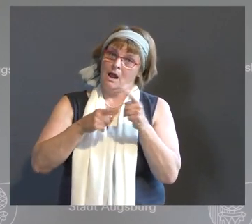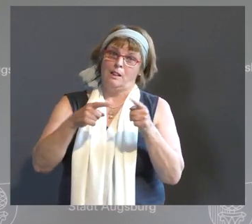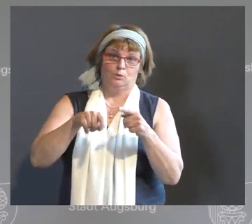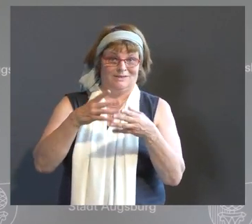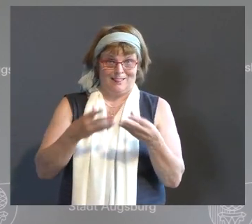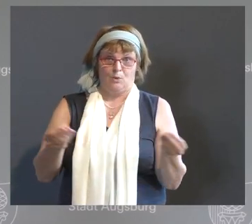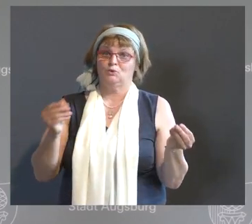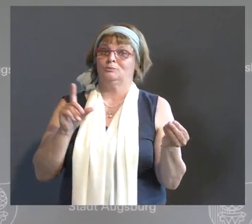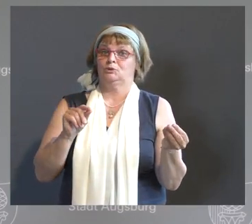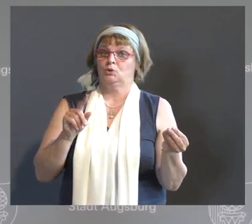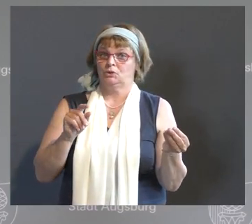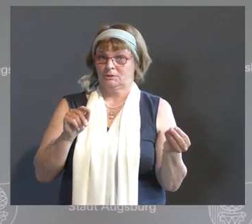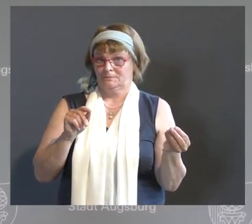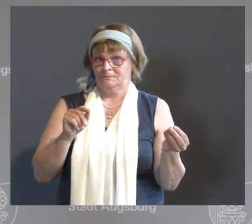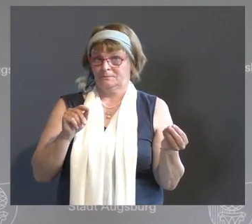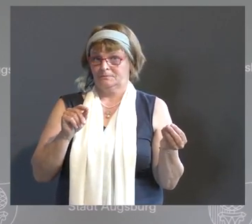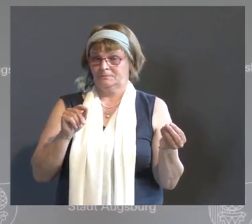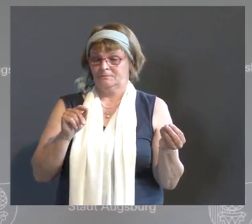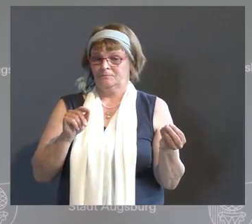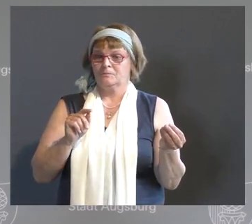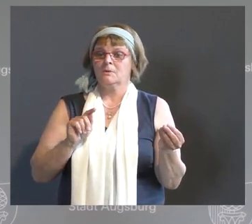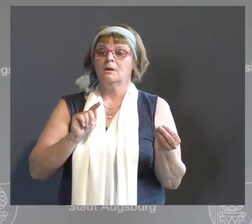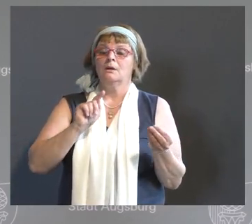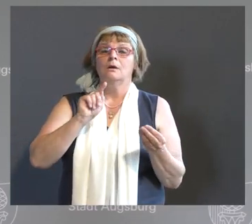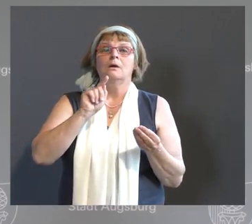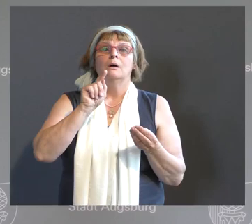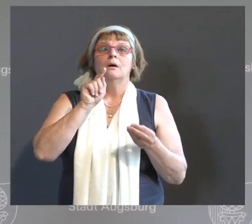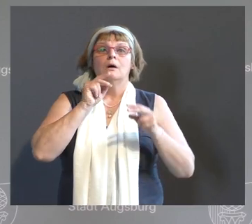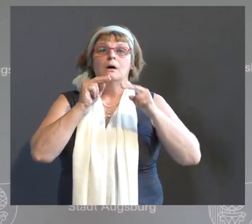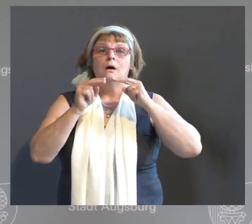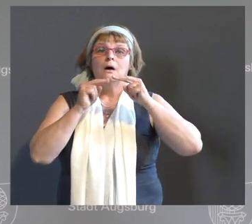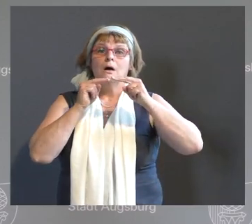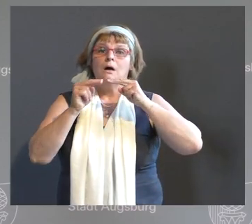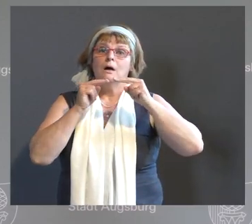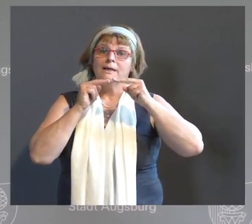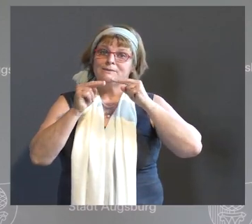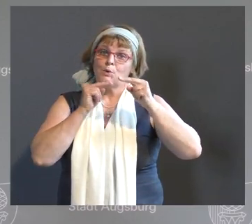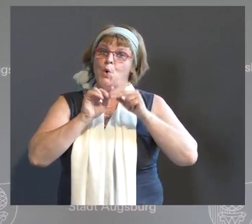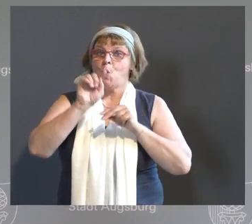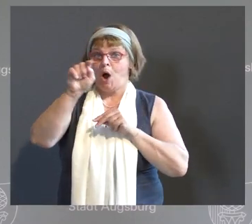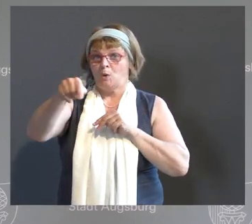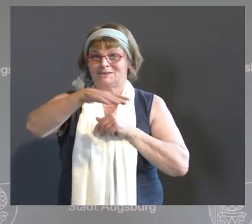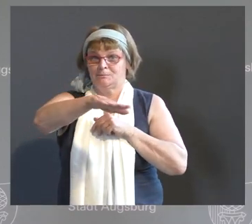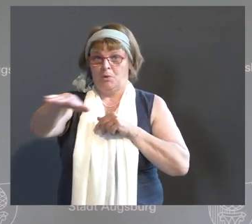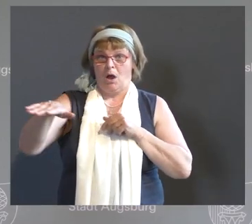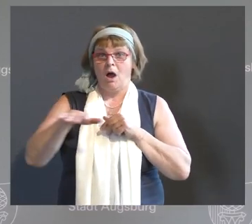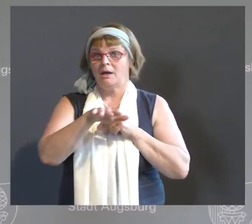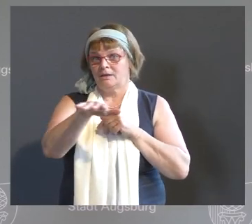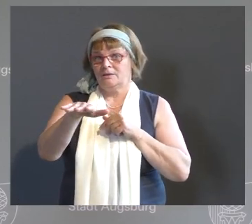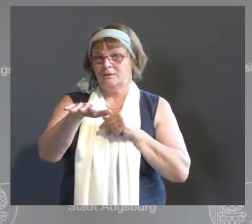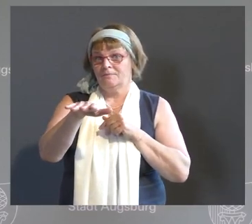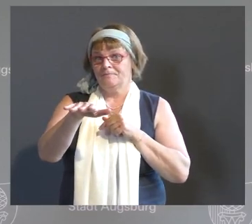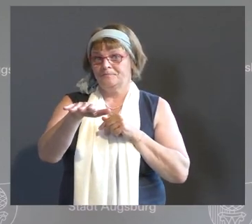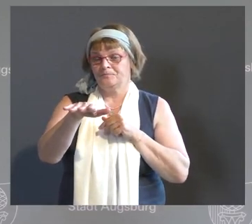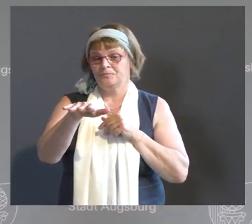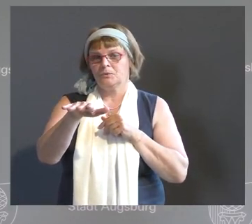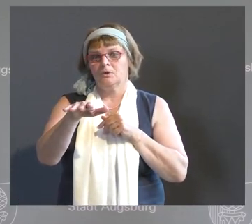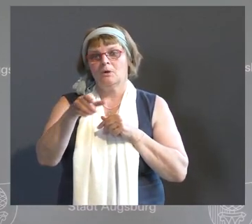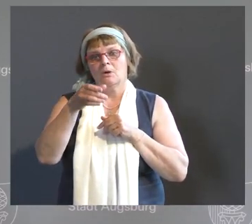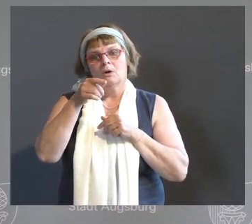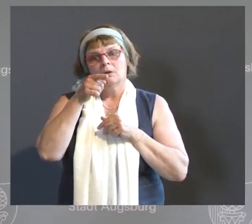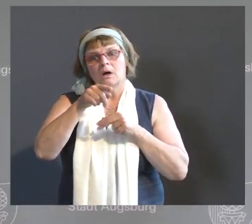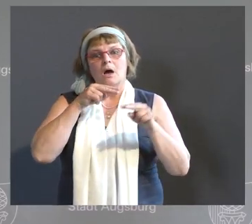die regulierende Außengastronomie, die sowohl Kontaktpersonennachverfolgung gewährleisten kann, die Alkoholkonsum steuern kann,